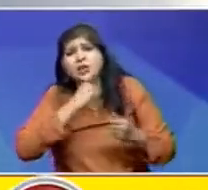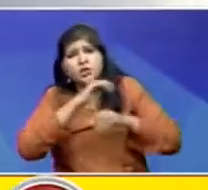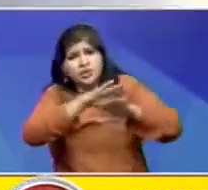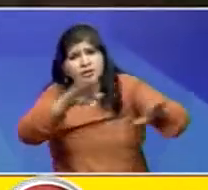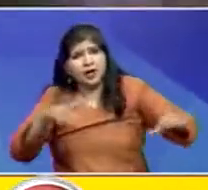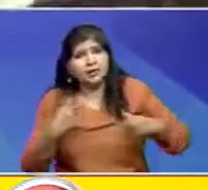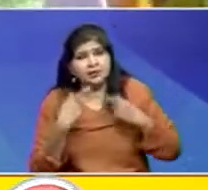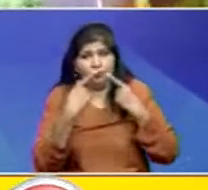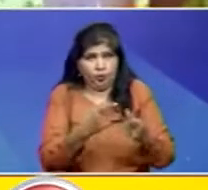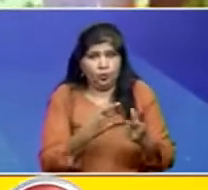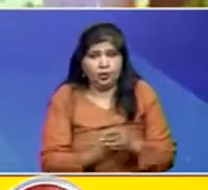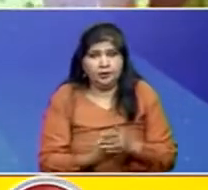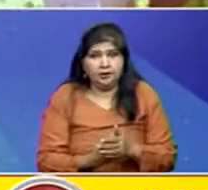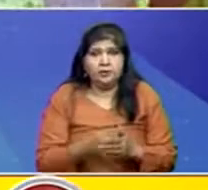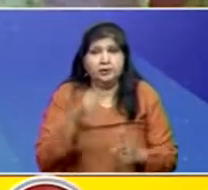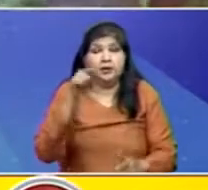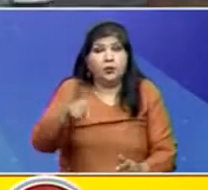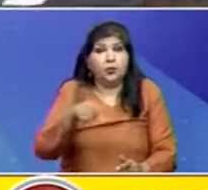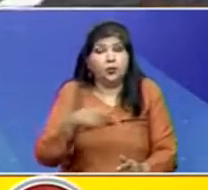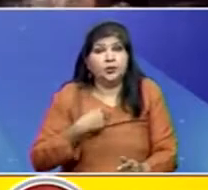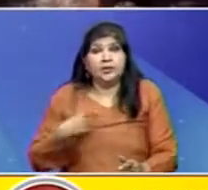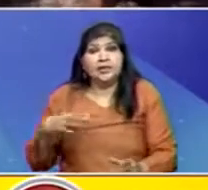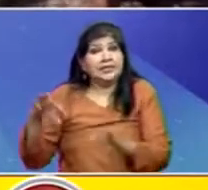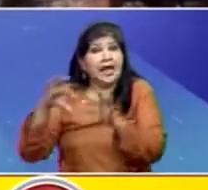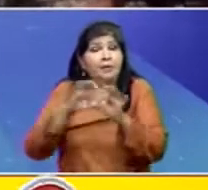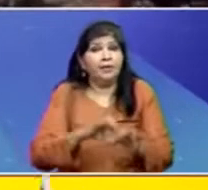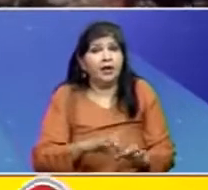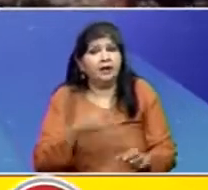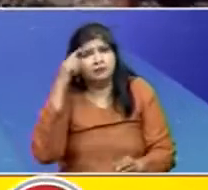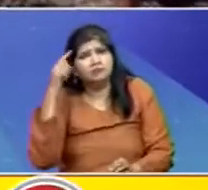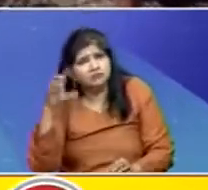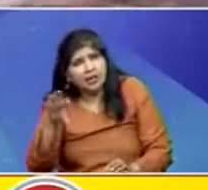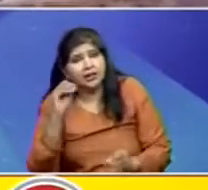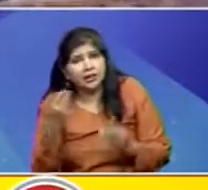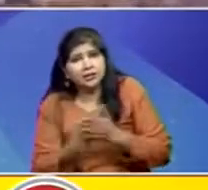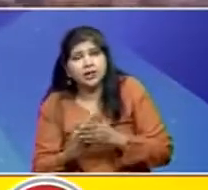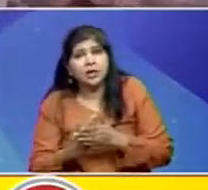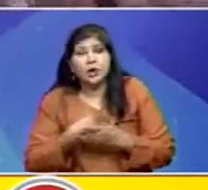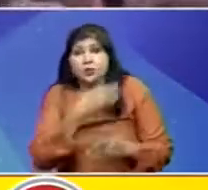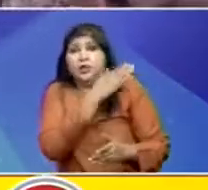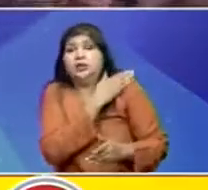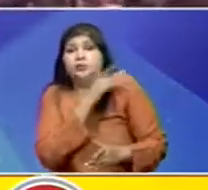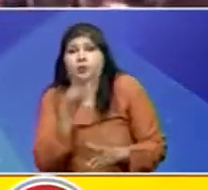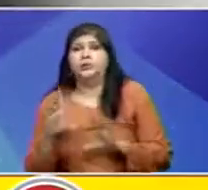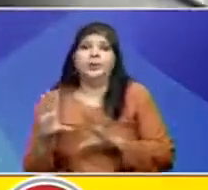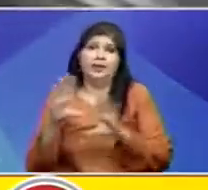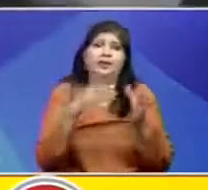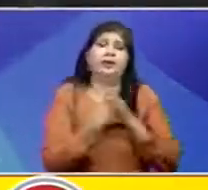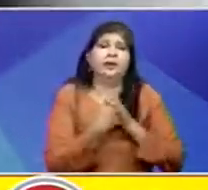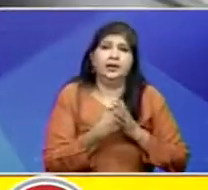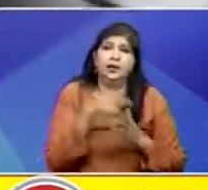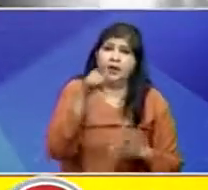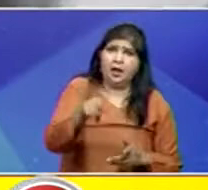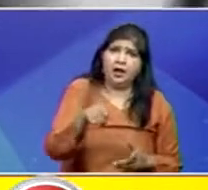चाहूंगा कि वो इस अभियान के बारे में जाने और इसके जिम्मेदारी भी उठाएंगे अगर आपके शेतर में